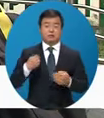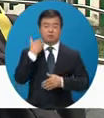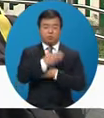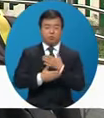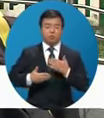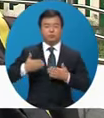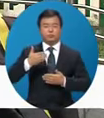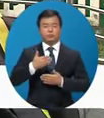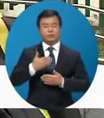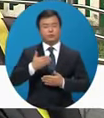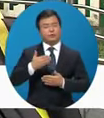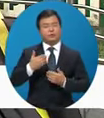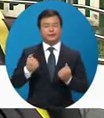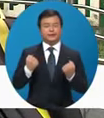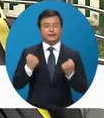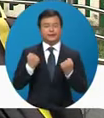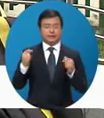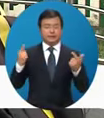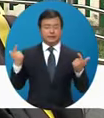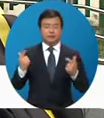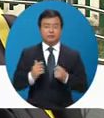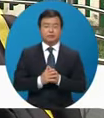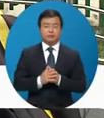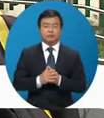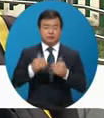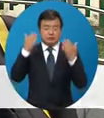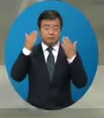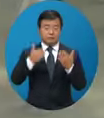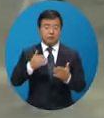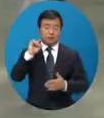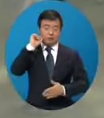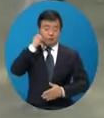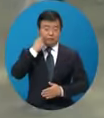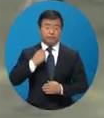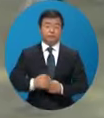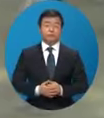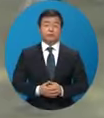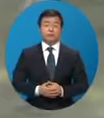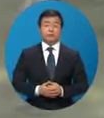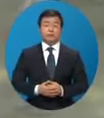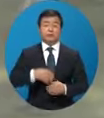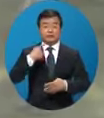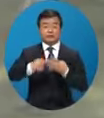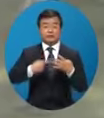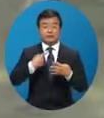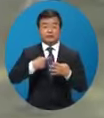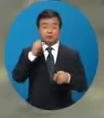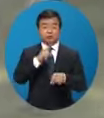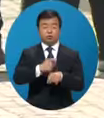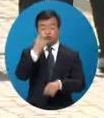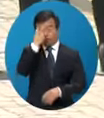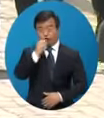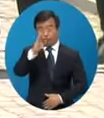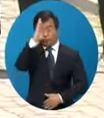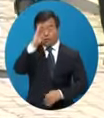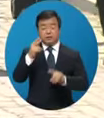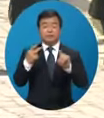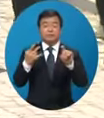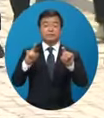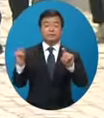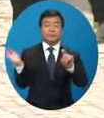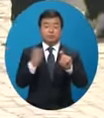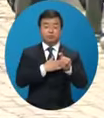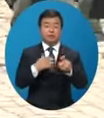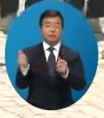몸도 잘안 좋고 하니까 더 집중도 안 되고. 계절성 우울증은 10대 때부터 시작되며